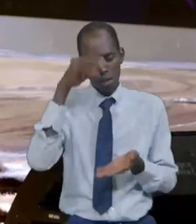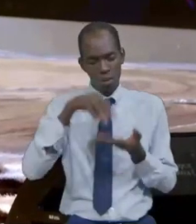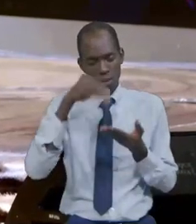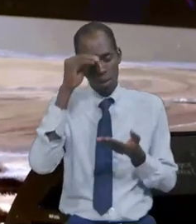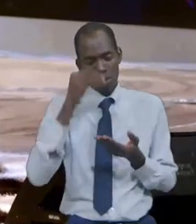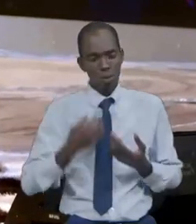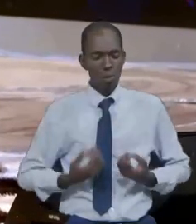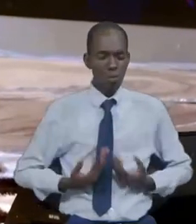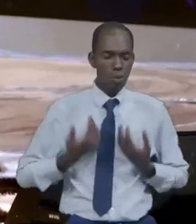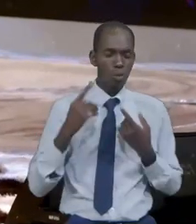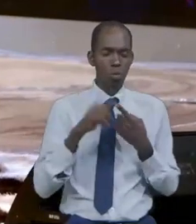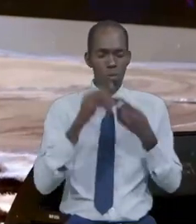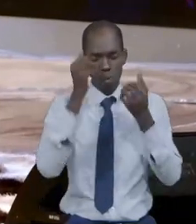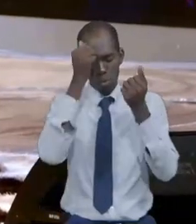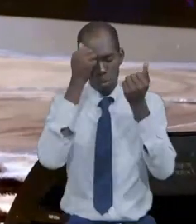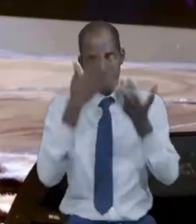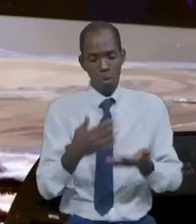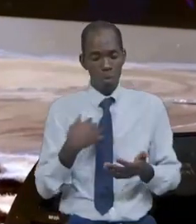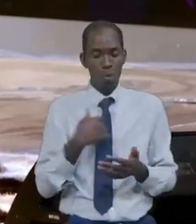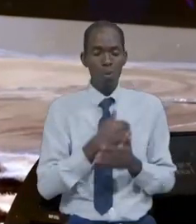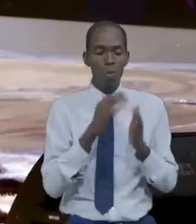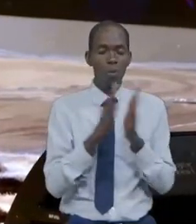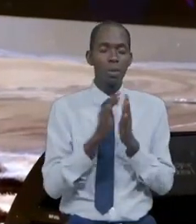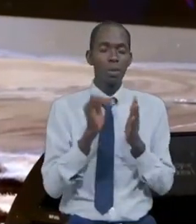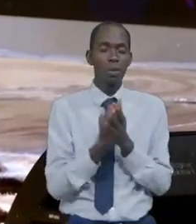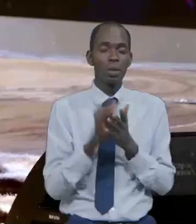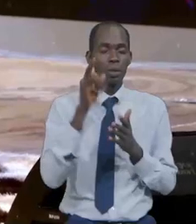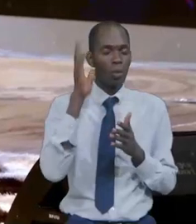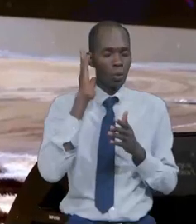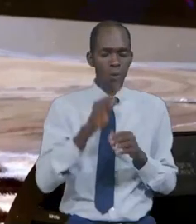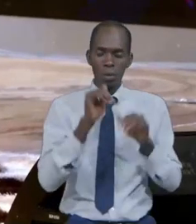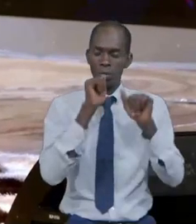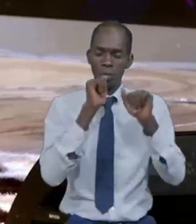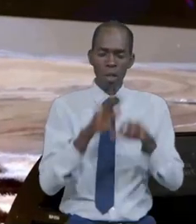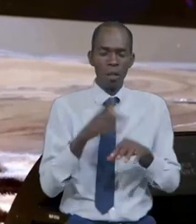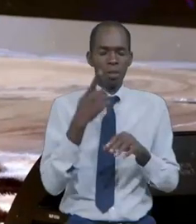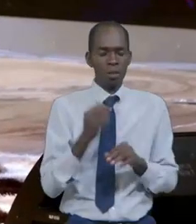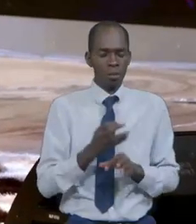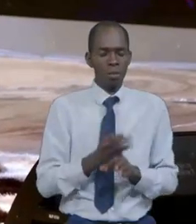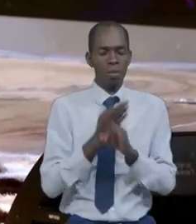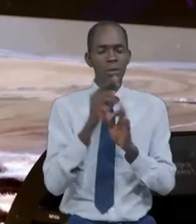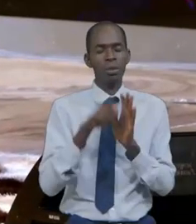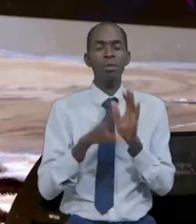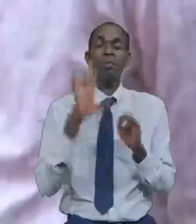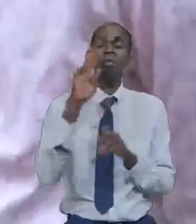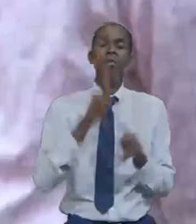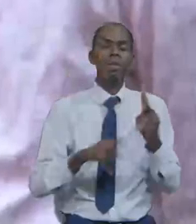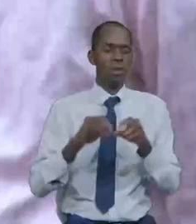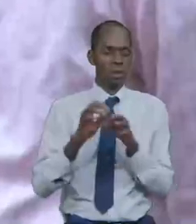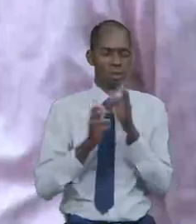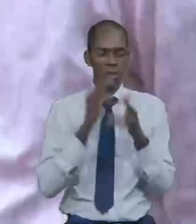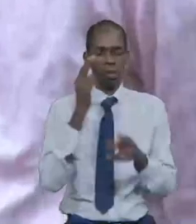et d'obéir à toi. Nous prions que tu récompenses la fidélité de ton peuple au nom de